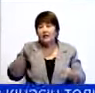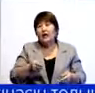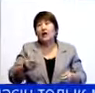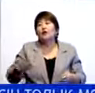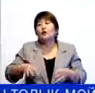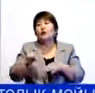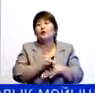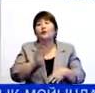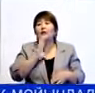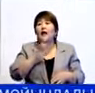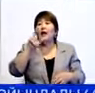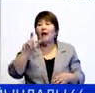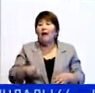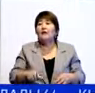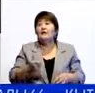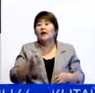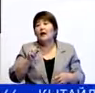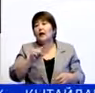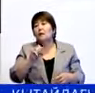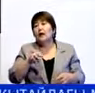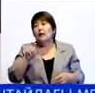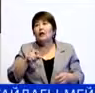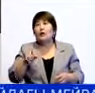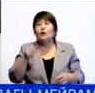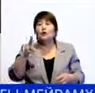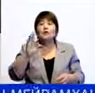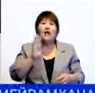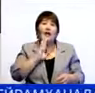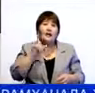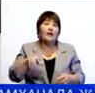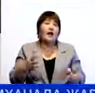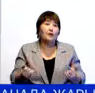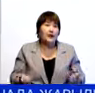құрған әйелдің азаматтығы туралы конвенцияның негізінде 13 әйел қабылданыпты.